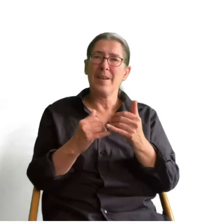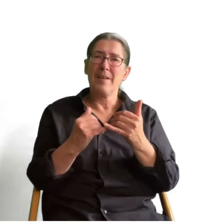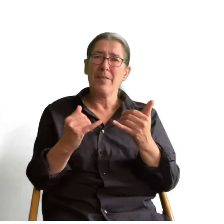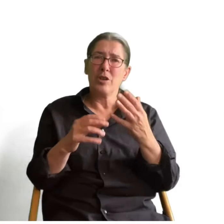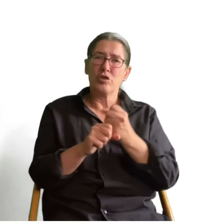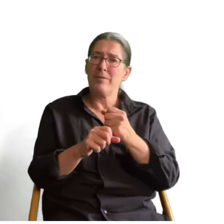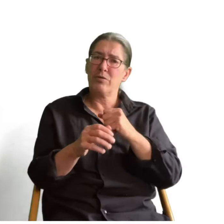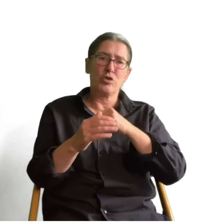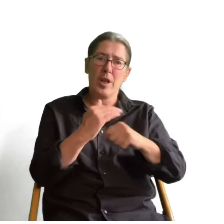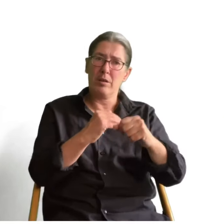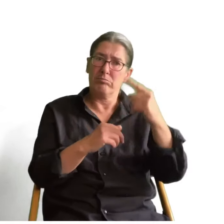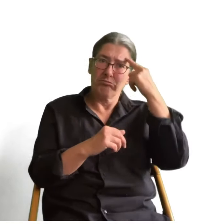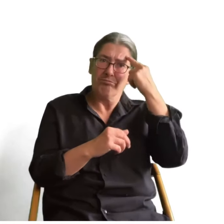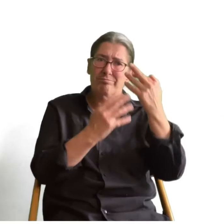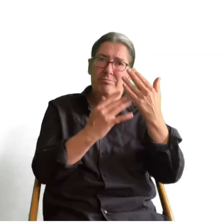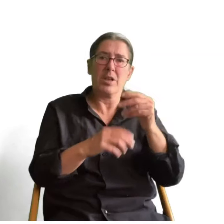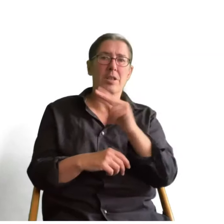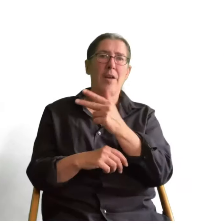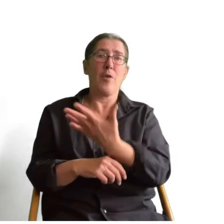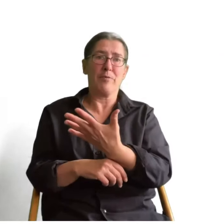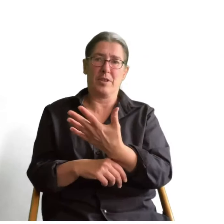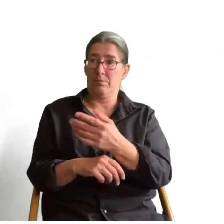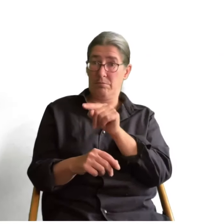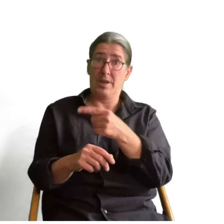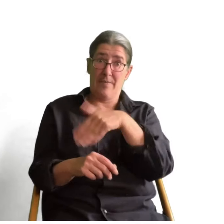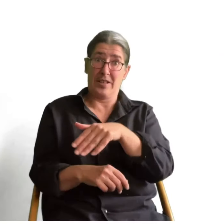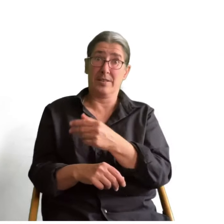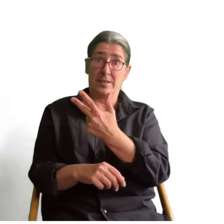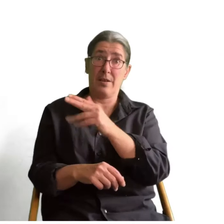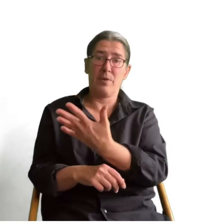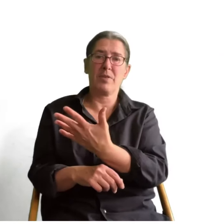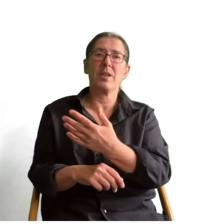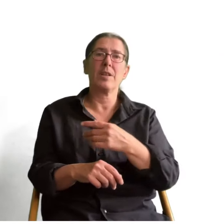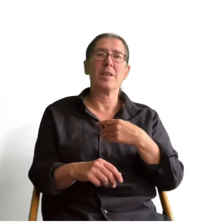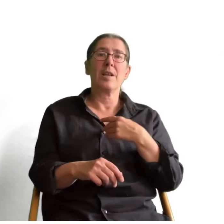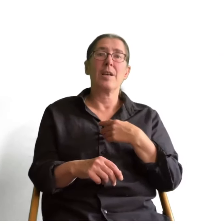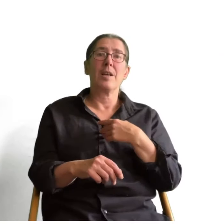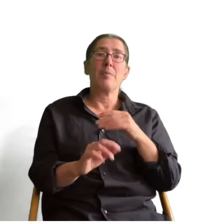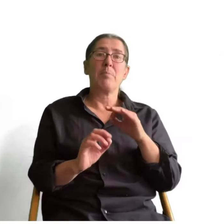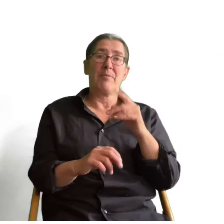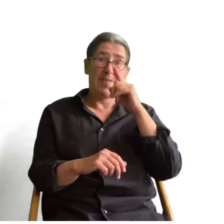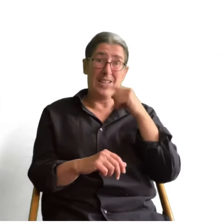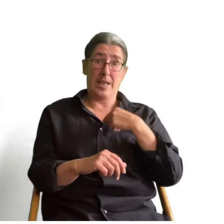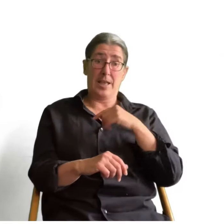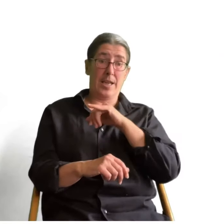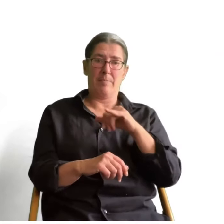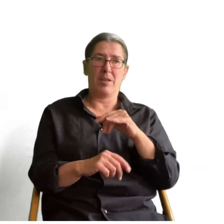3 Fünftel kommt, die wir ja ursprünglich hatten. Wenn ich zum Beispiel immer